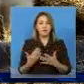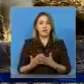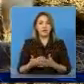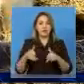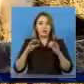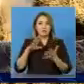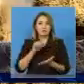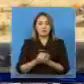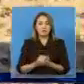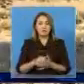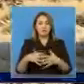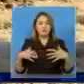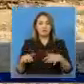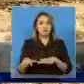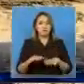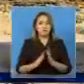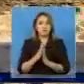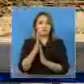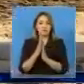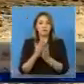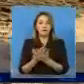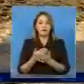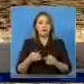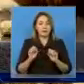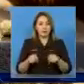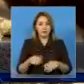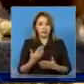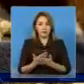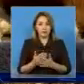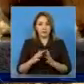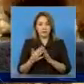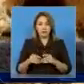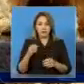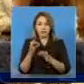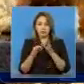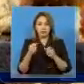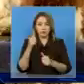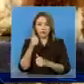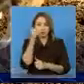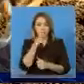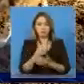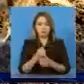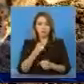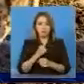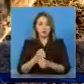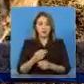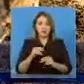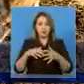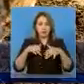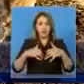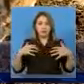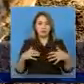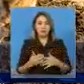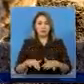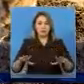Фермеры занимаются как животноводством, так и растениеводством, что позволяет обеспечивать население круглогодичной работой. Помимо крупного рогатого скота